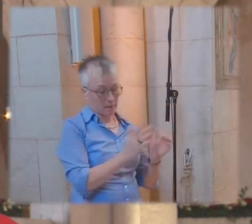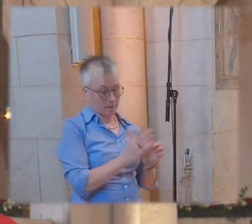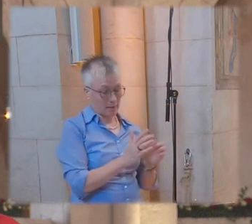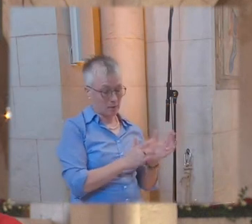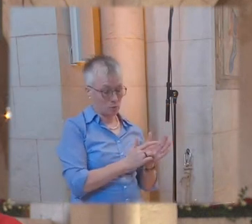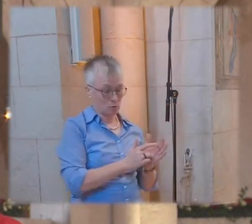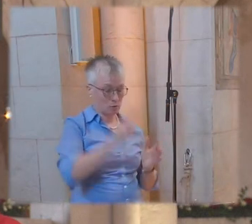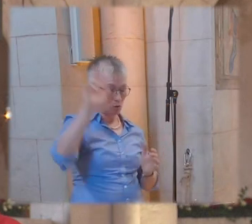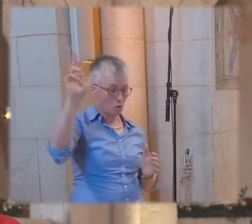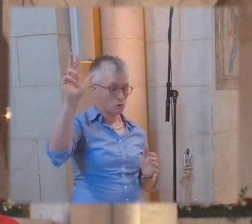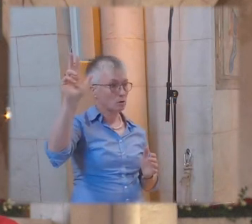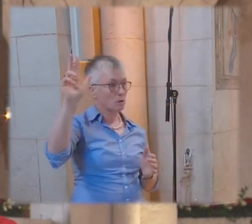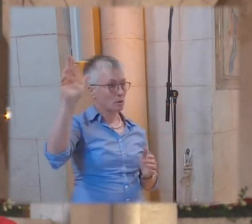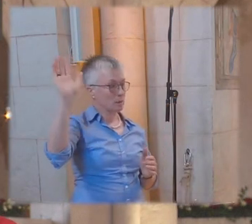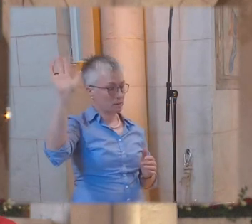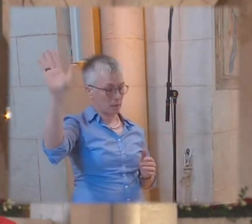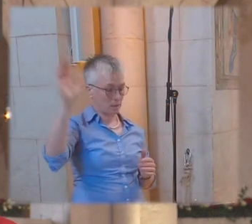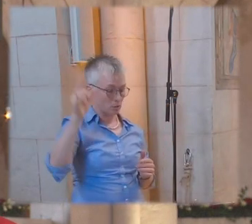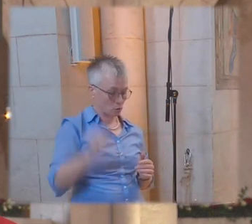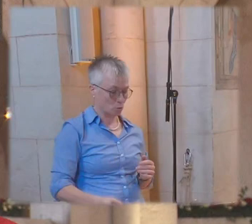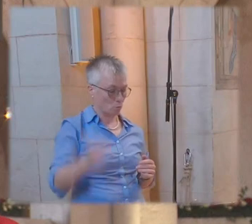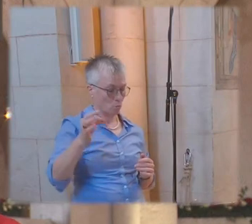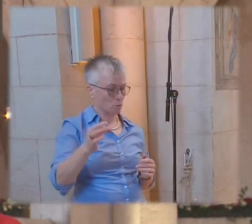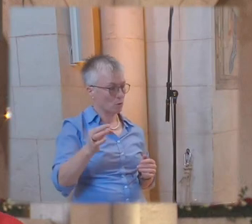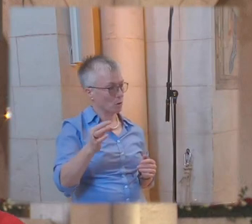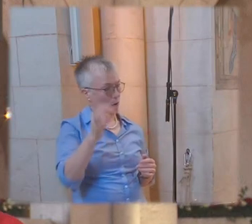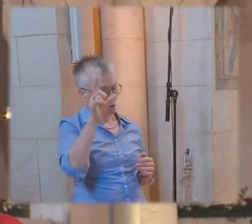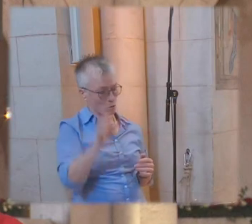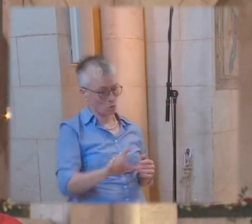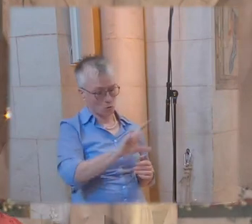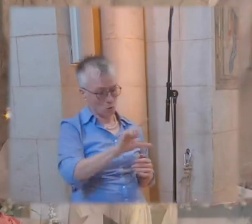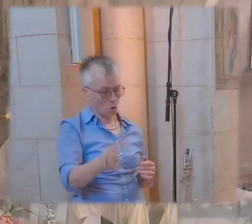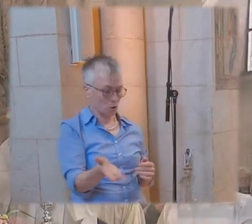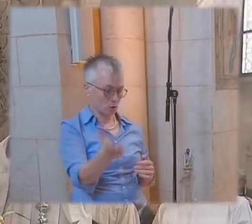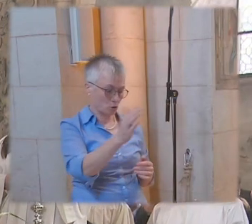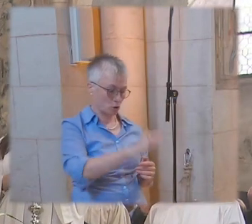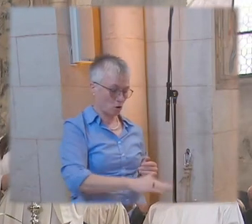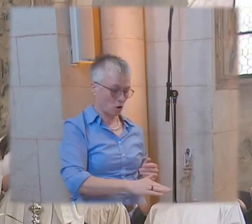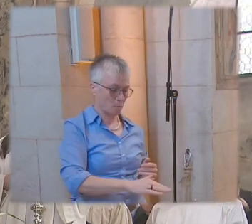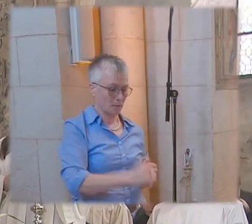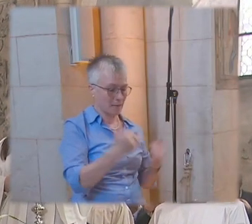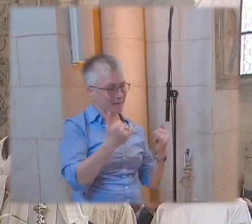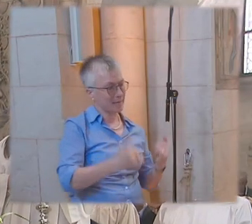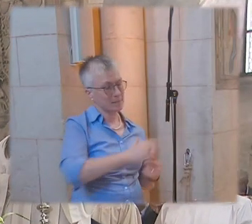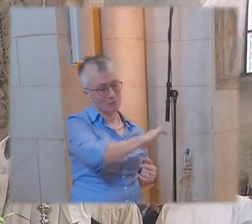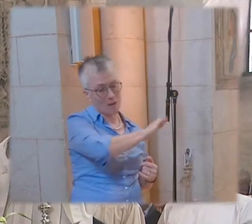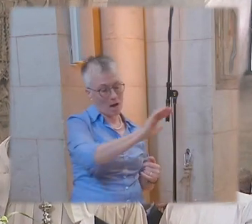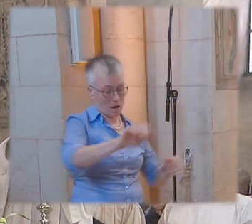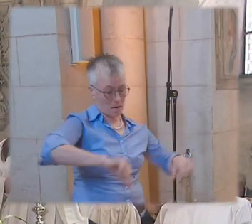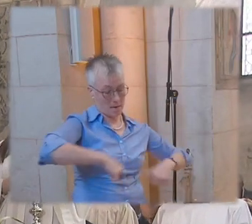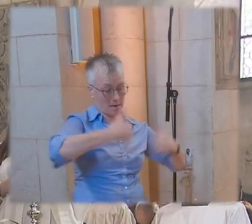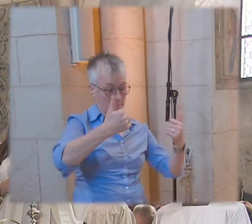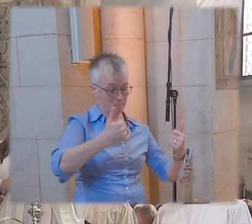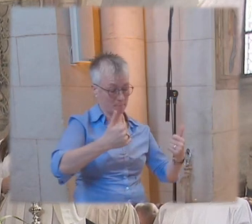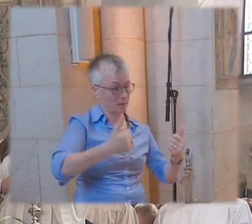Denn Gott hat die Welt so sehr geliebt, dass er seinen einzigen Sohn hingab,